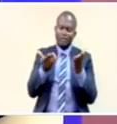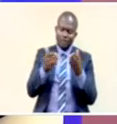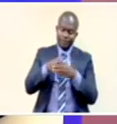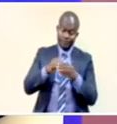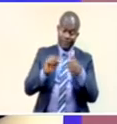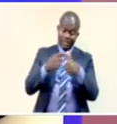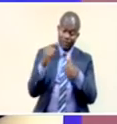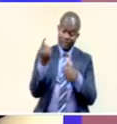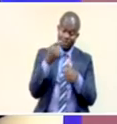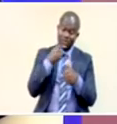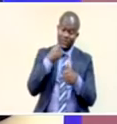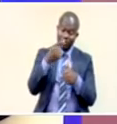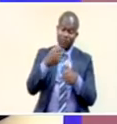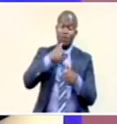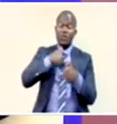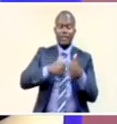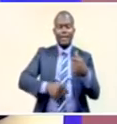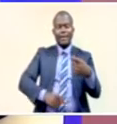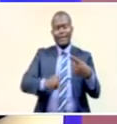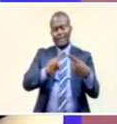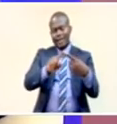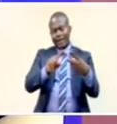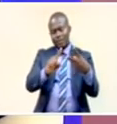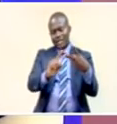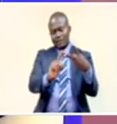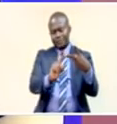kimwe navugaga dufite icya kabiri ni ukuvuga ngo